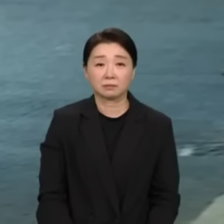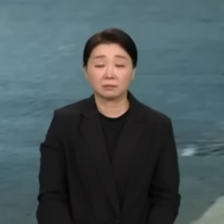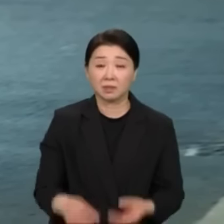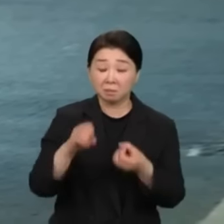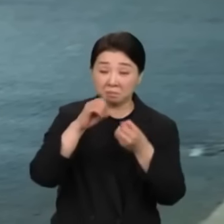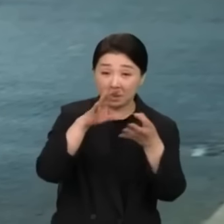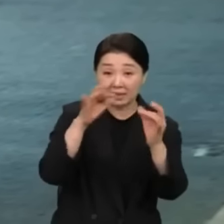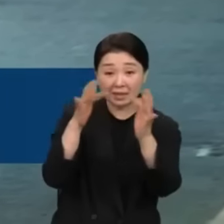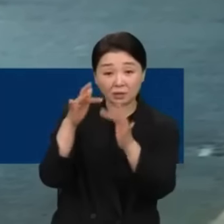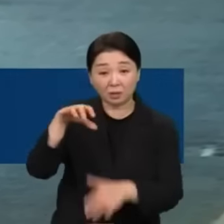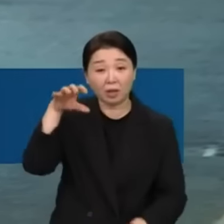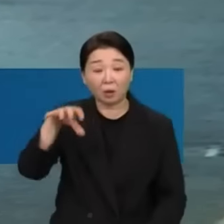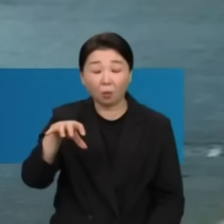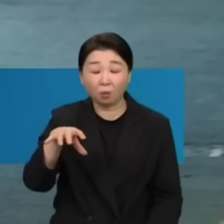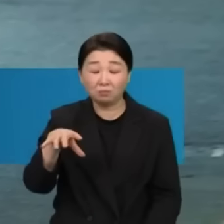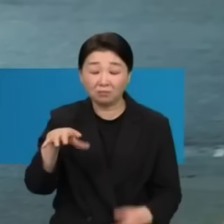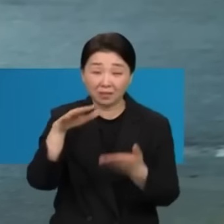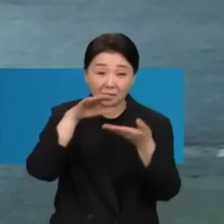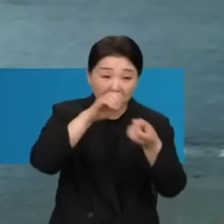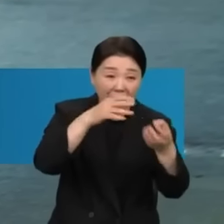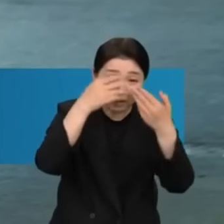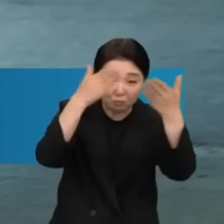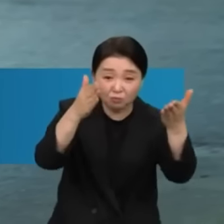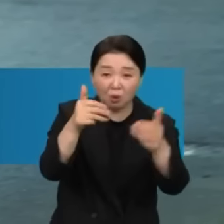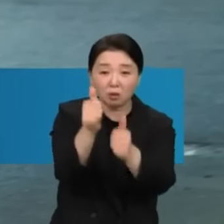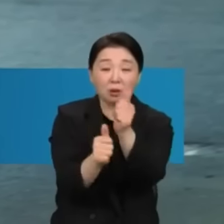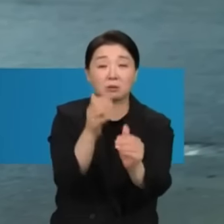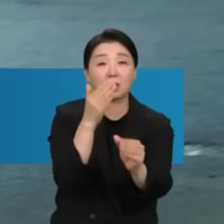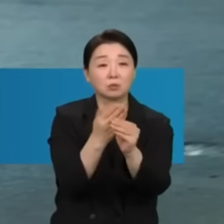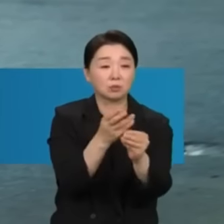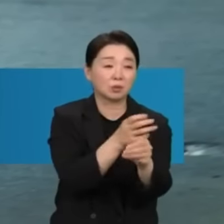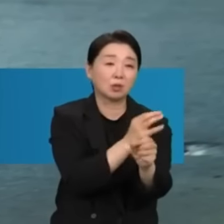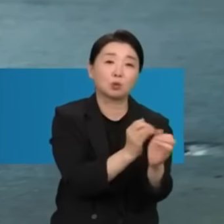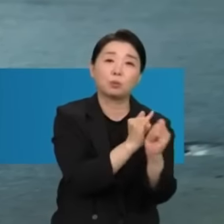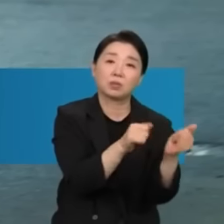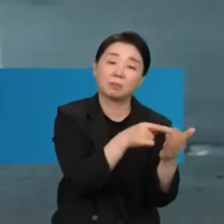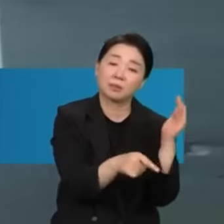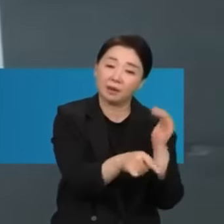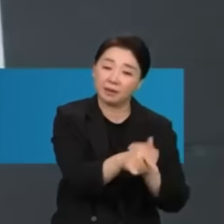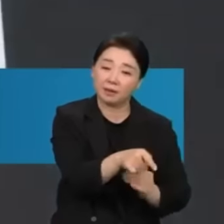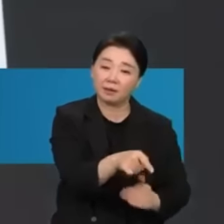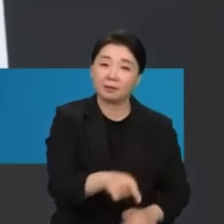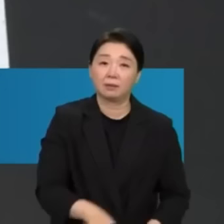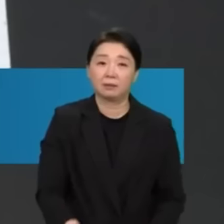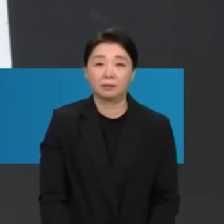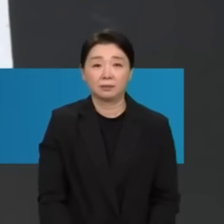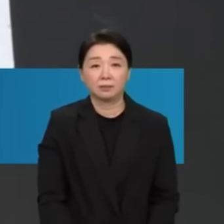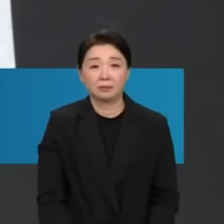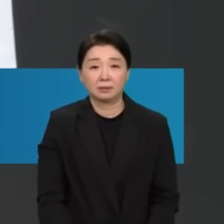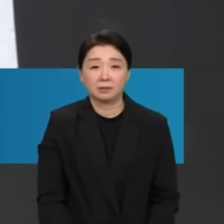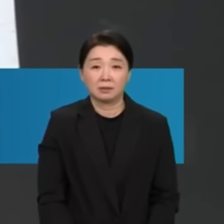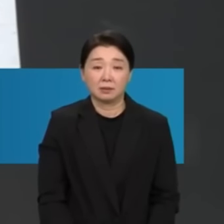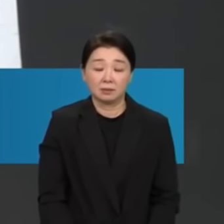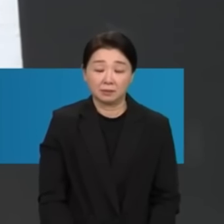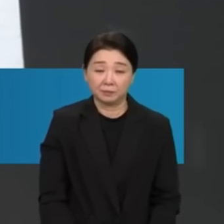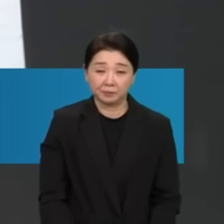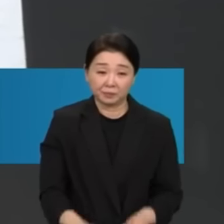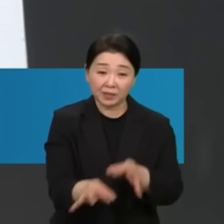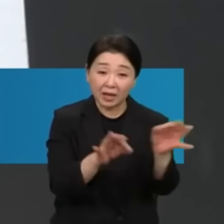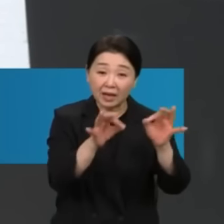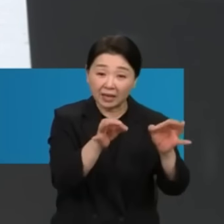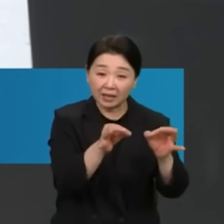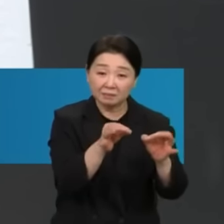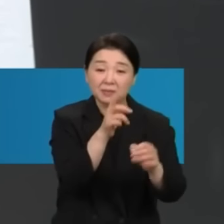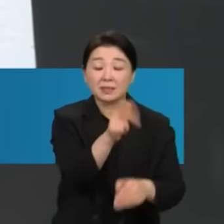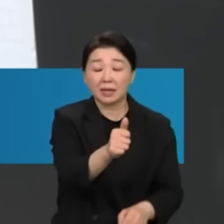배달 플랫폼들이 무료 배달 경쟁에 나선 뒤 소비자까지 피해를 보고 있다는 소식 전해드렸는데 참다 못한 일부 점주들이